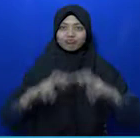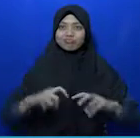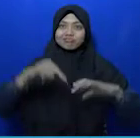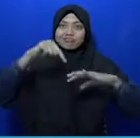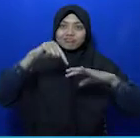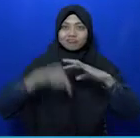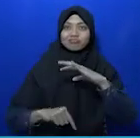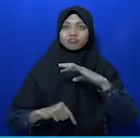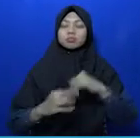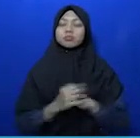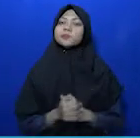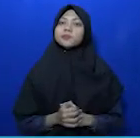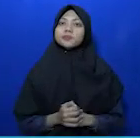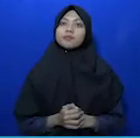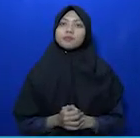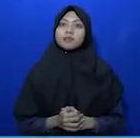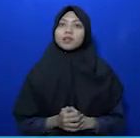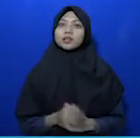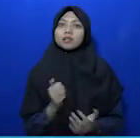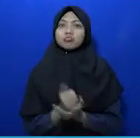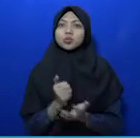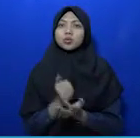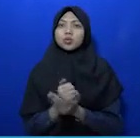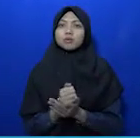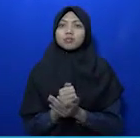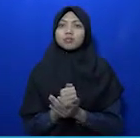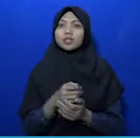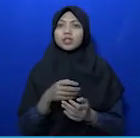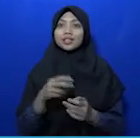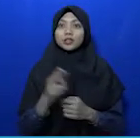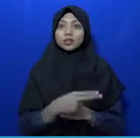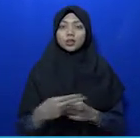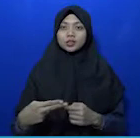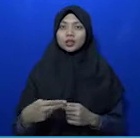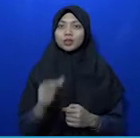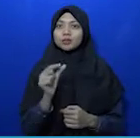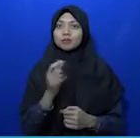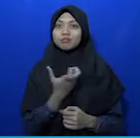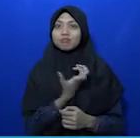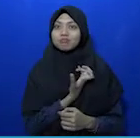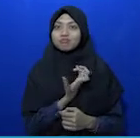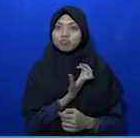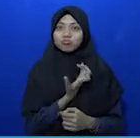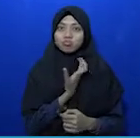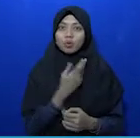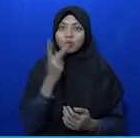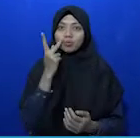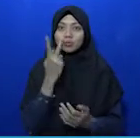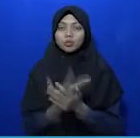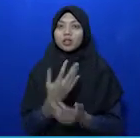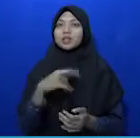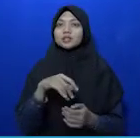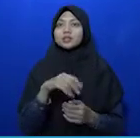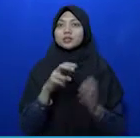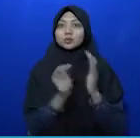dan bagaimana kedaulatan Indonesia mewujudkan Undang-Undang Dasar 45